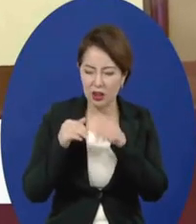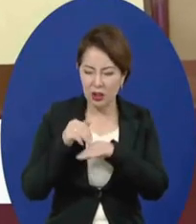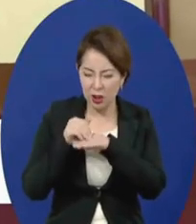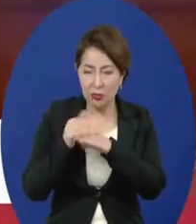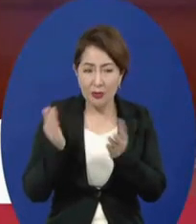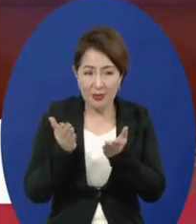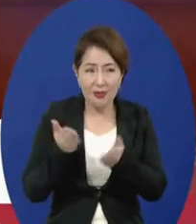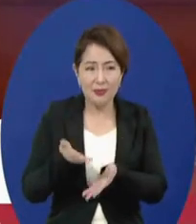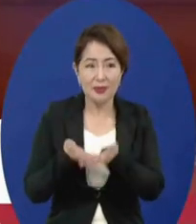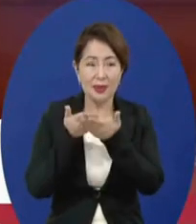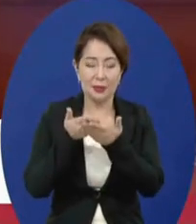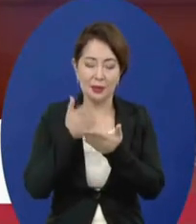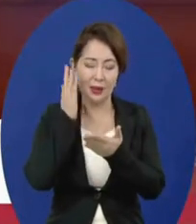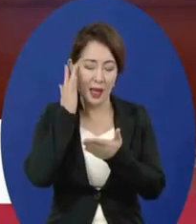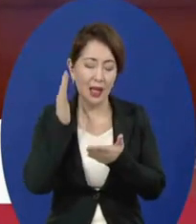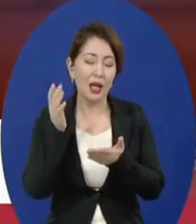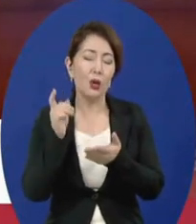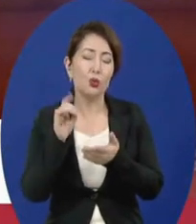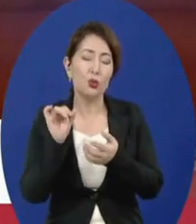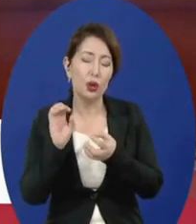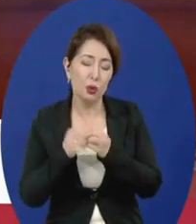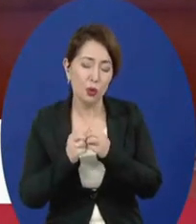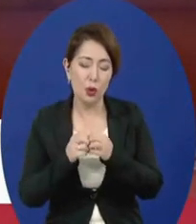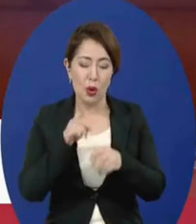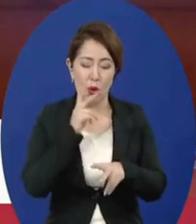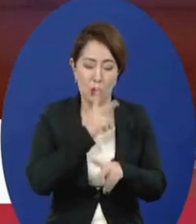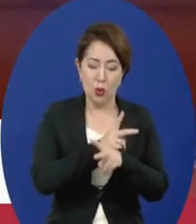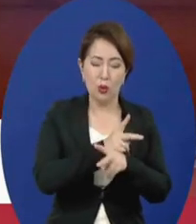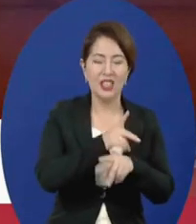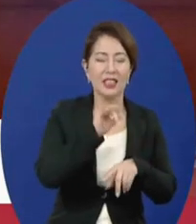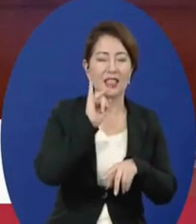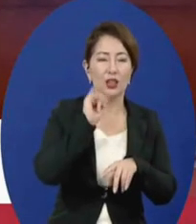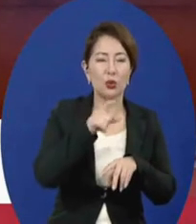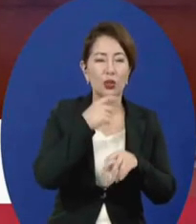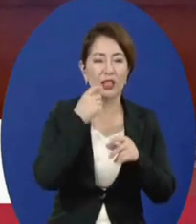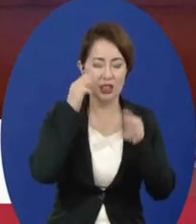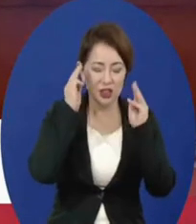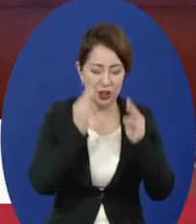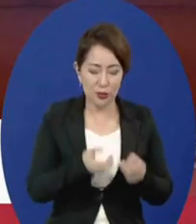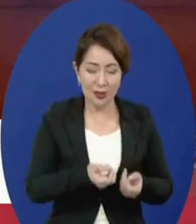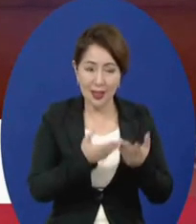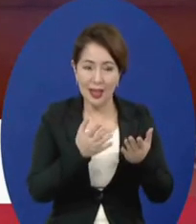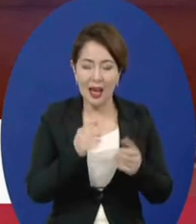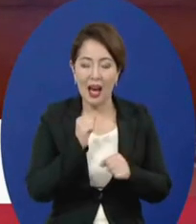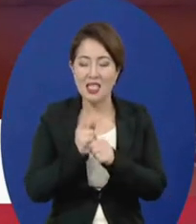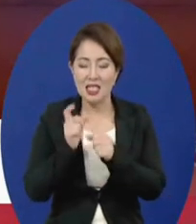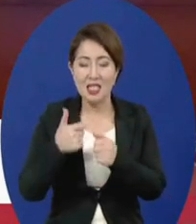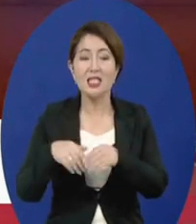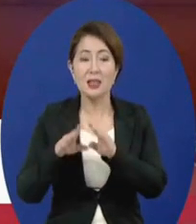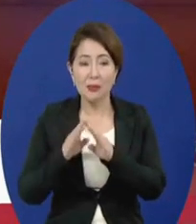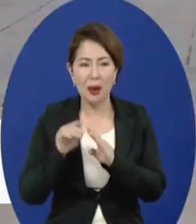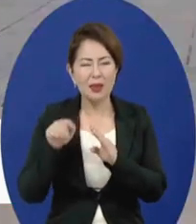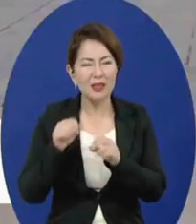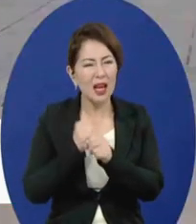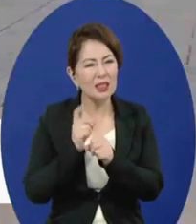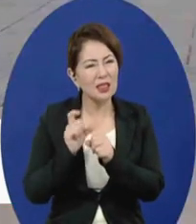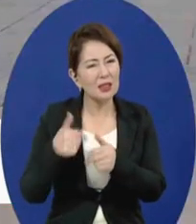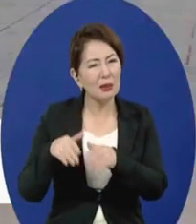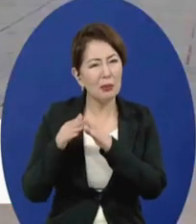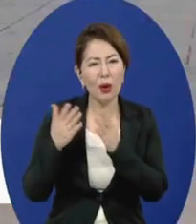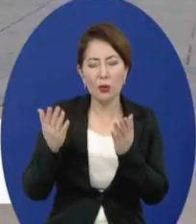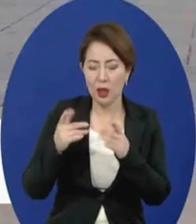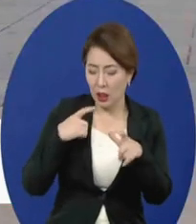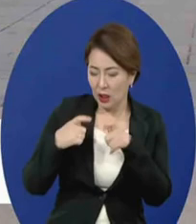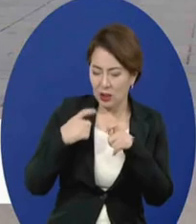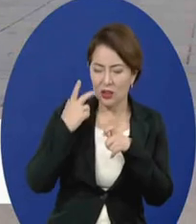дэмжих чиглэлээр авч хэрэгжүүлэх арга хэмжээ, хууль, улсын хурлын шийдвэрийн төсөл боловсруулах үүрэг бүхий ажлын хэсгийг байгуулсан. Ажлын хэсгийг эдийн засгийн